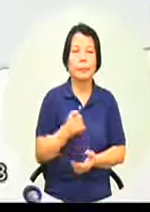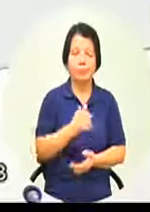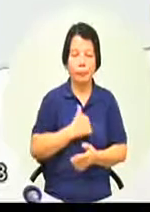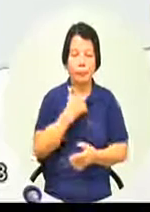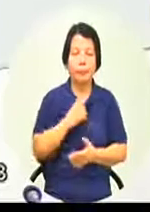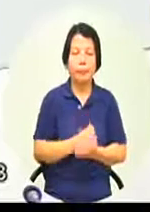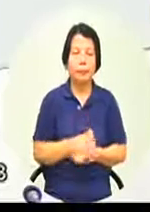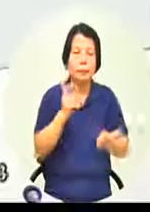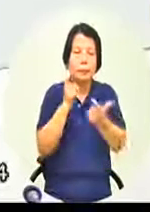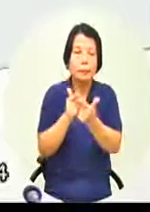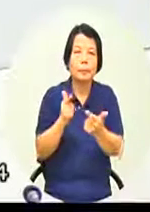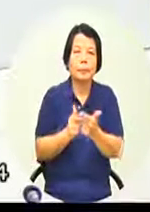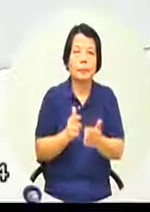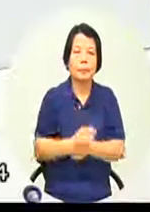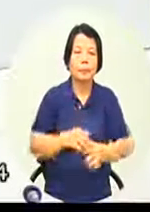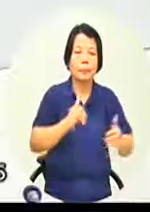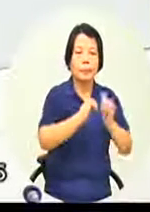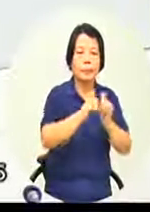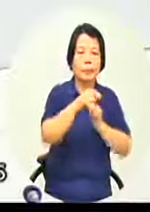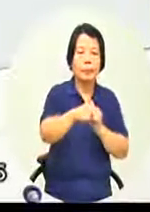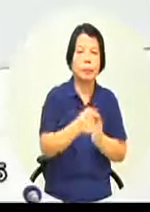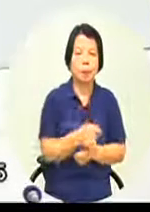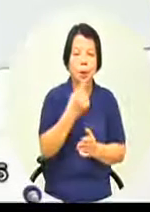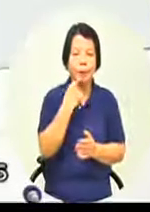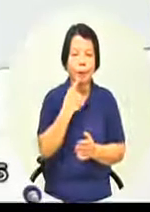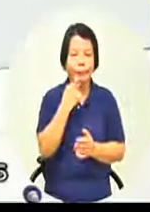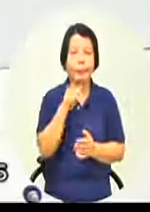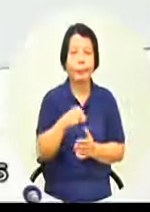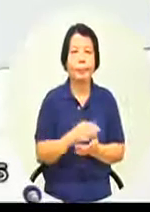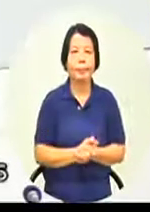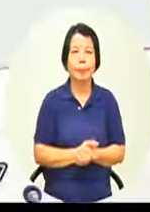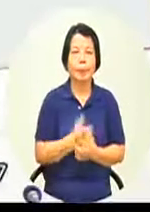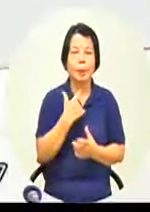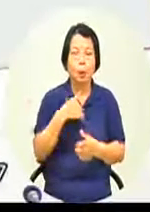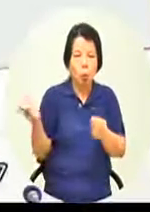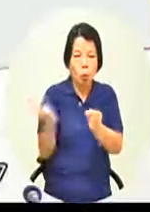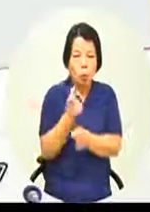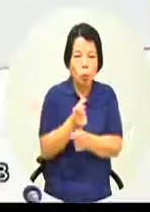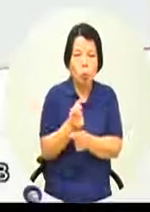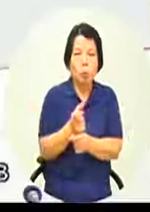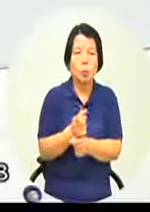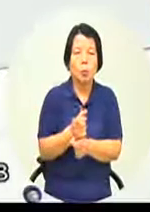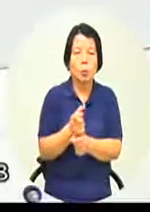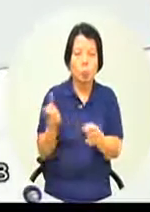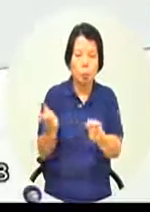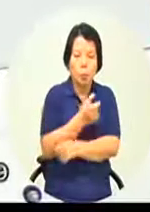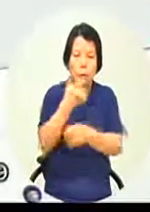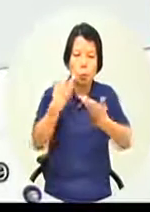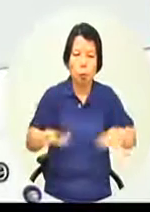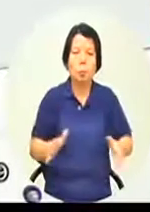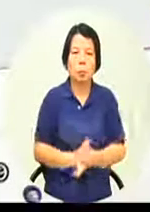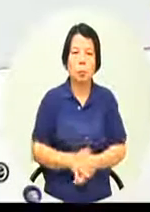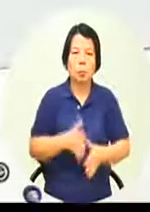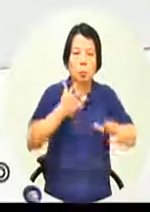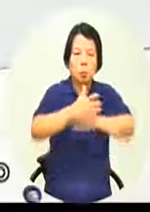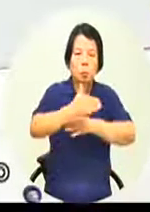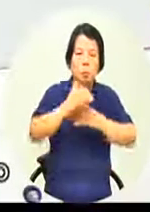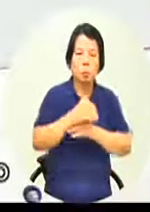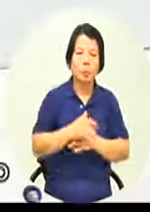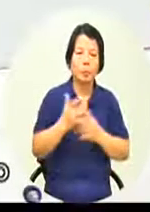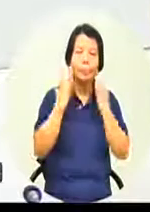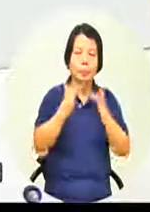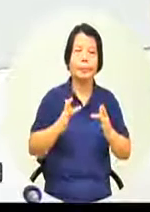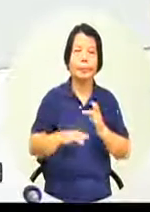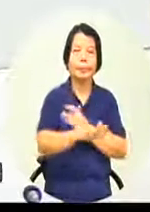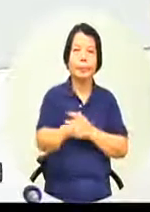上是符合我们市民朋友的口味的啦哈。因为毕竟台风来，很多的超市也好，很